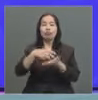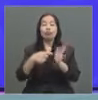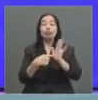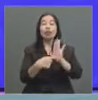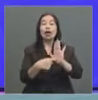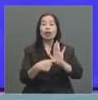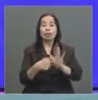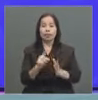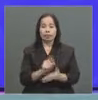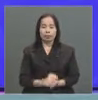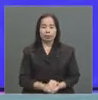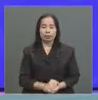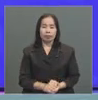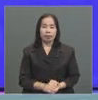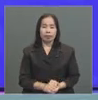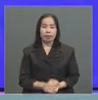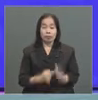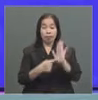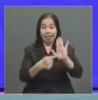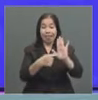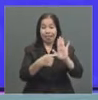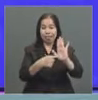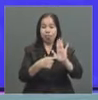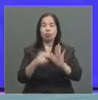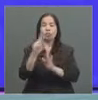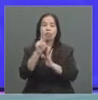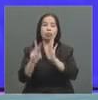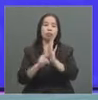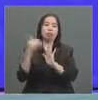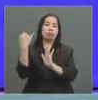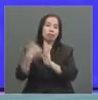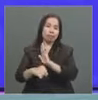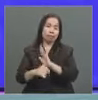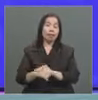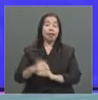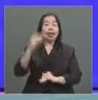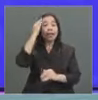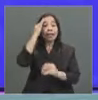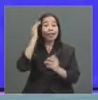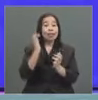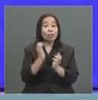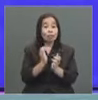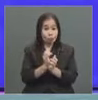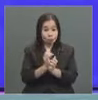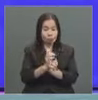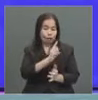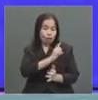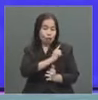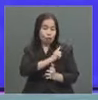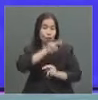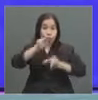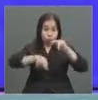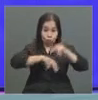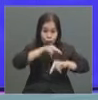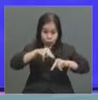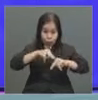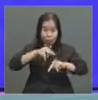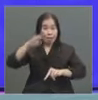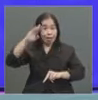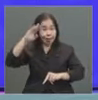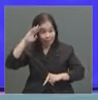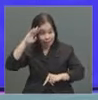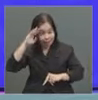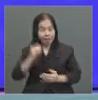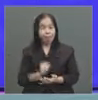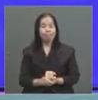ว่าเป็นสิ่งที่ผิดกฎหมายและเจ้าที่ตำรวจฝ่ายปกครองทหารจะต้